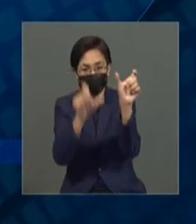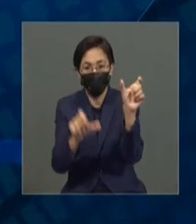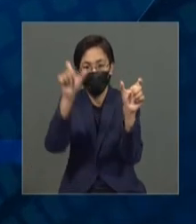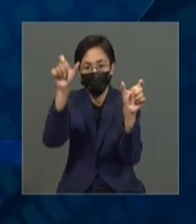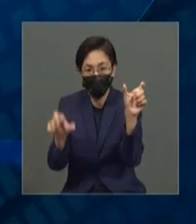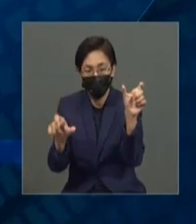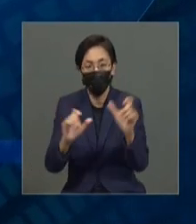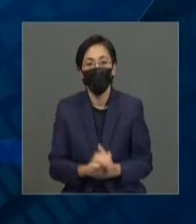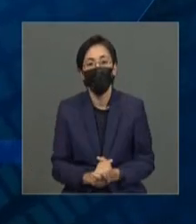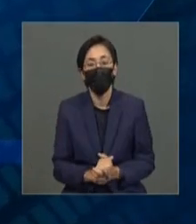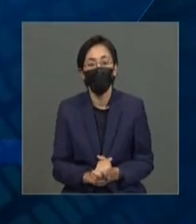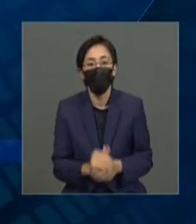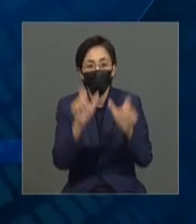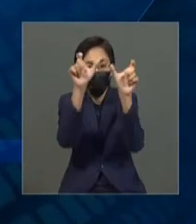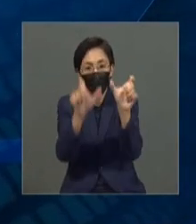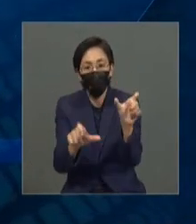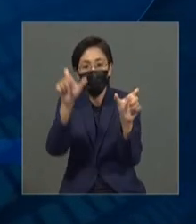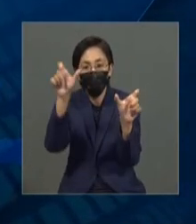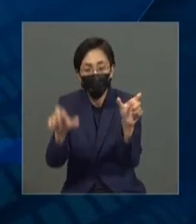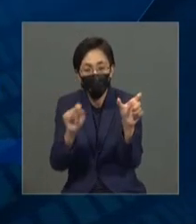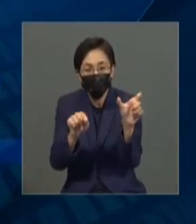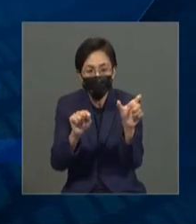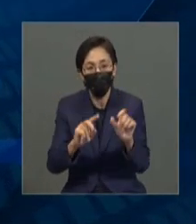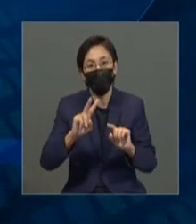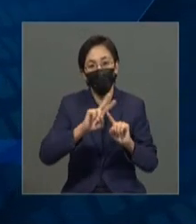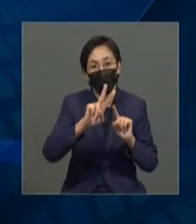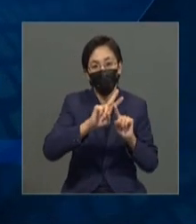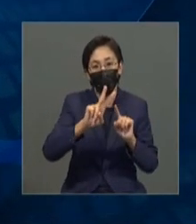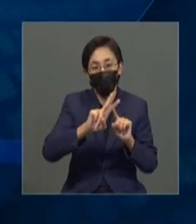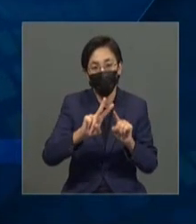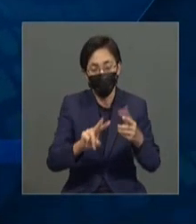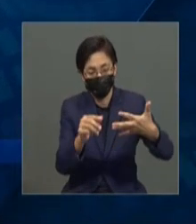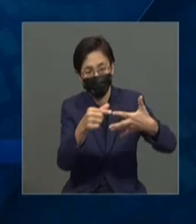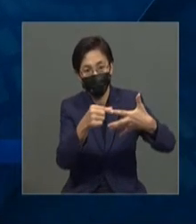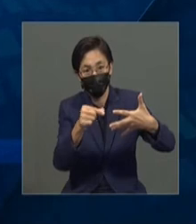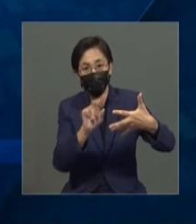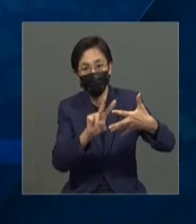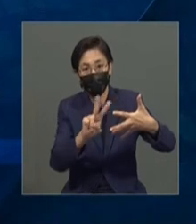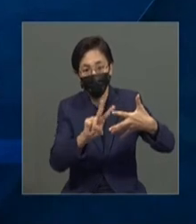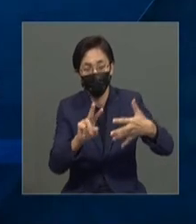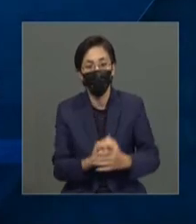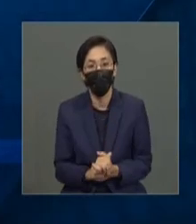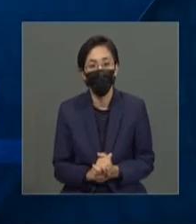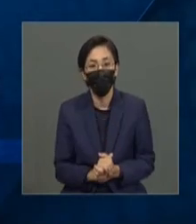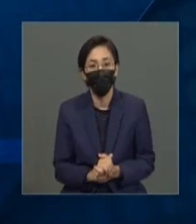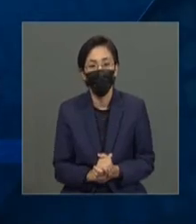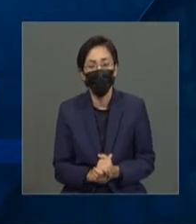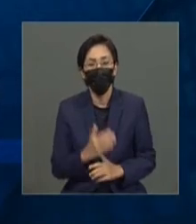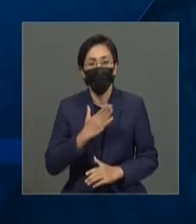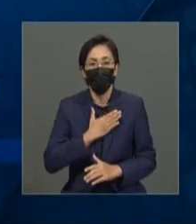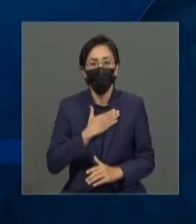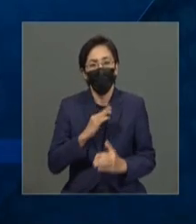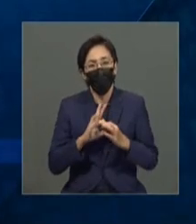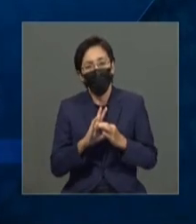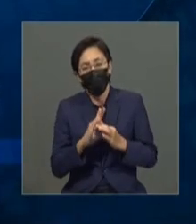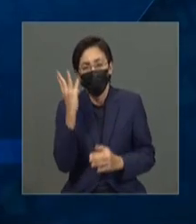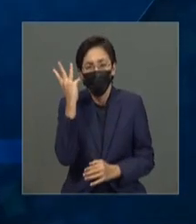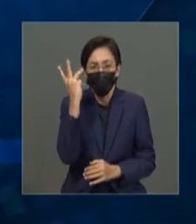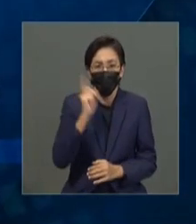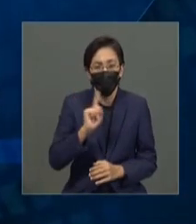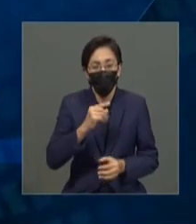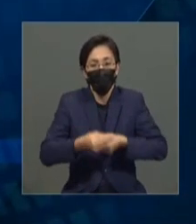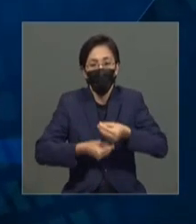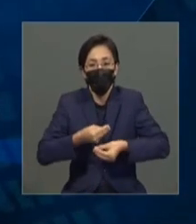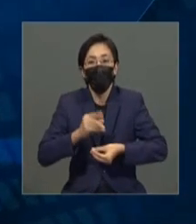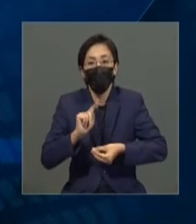าปัจจัยเสี่ยงที่เป็นอันดับ2บรรทัดที่2เนี่ยนะคะเป็นสิ่งที่เรามีความกังวลก็คือจะเป็นตล